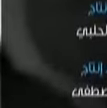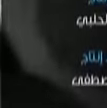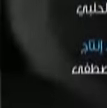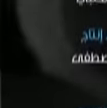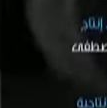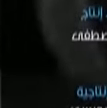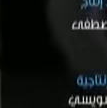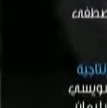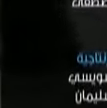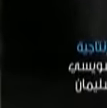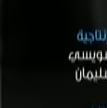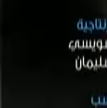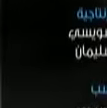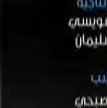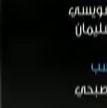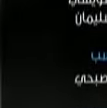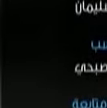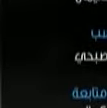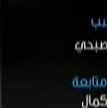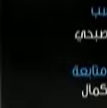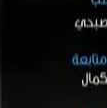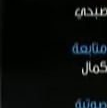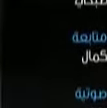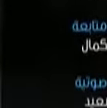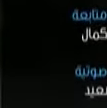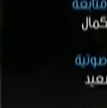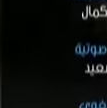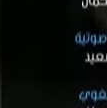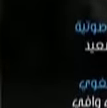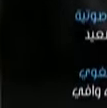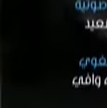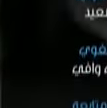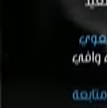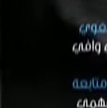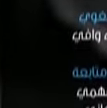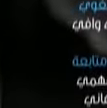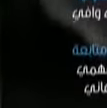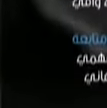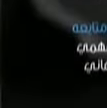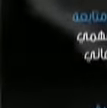فاسألوا